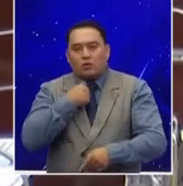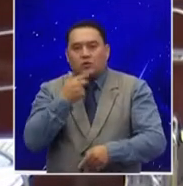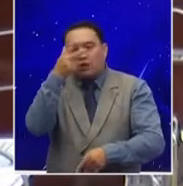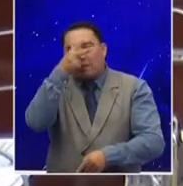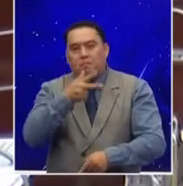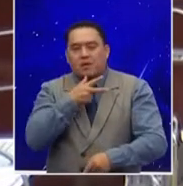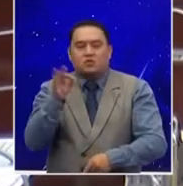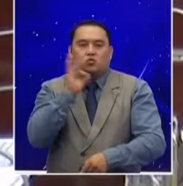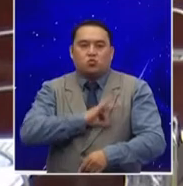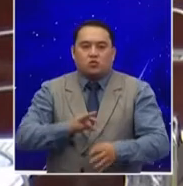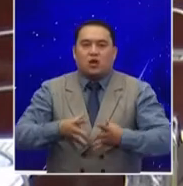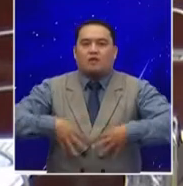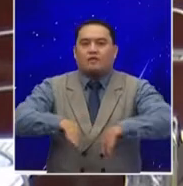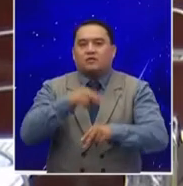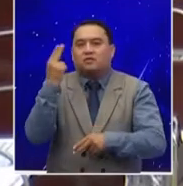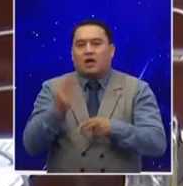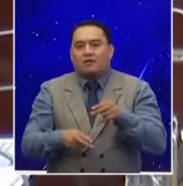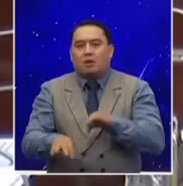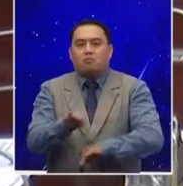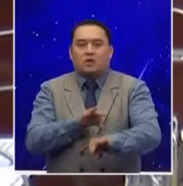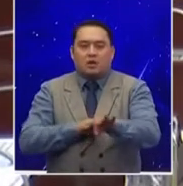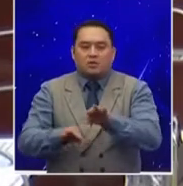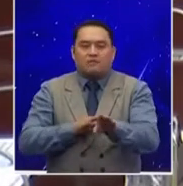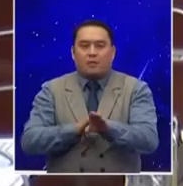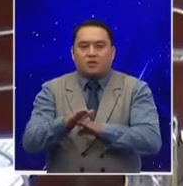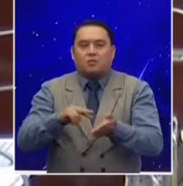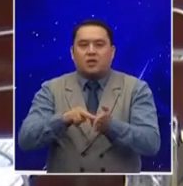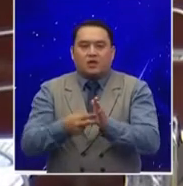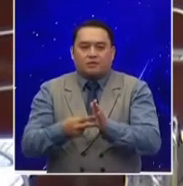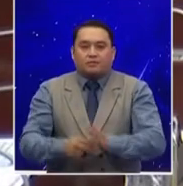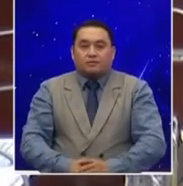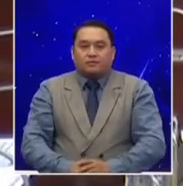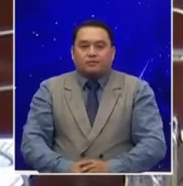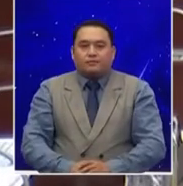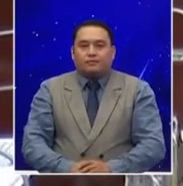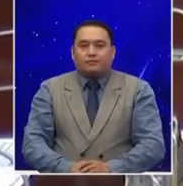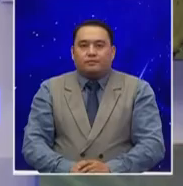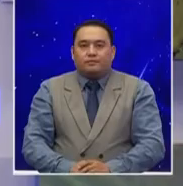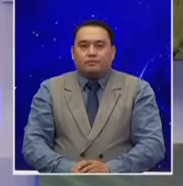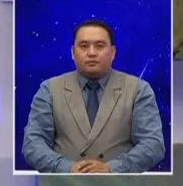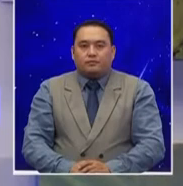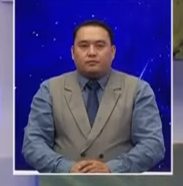надо приложить все усилия для завершения всех проектов и реализации планов.